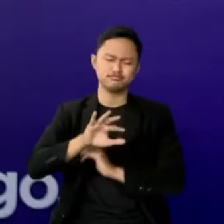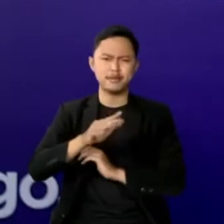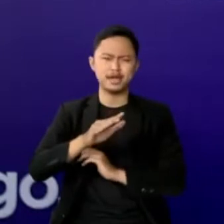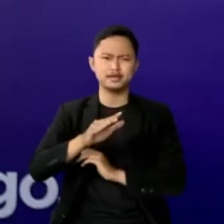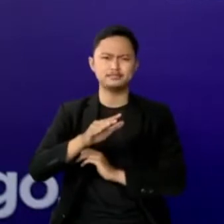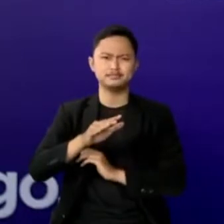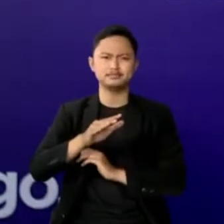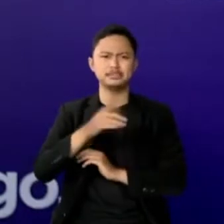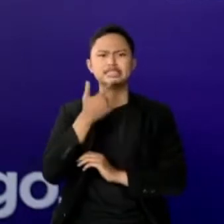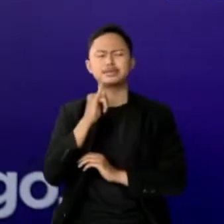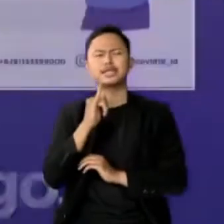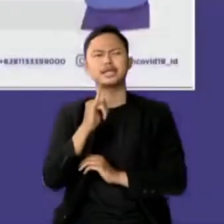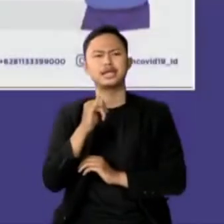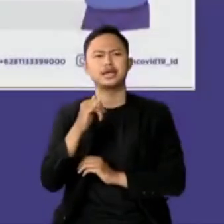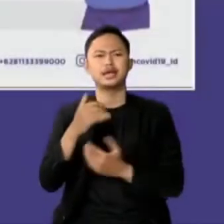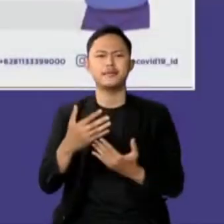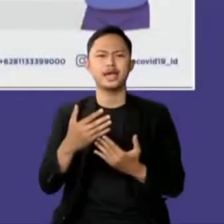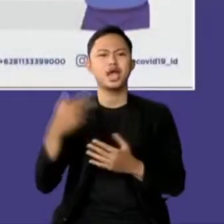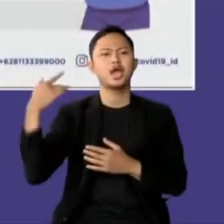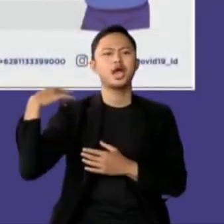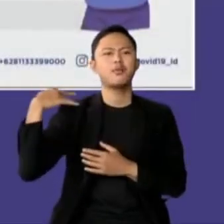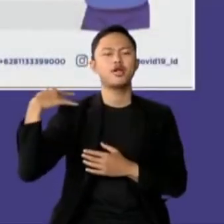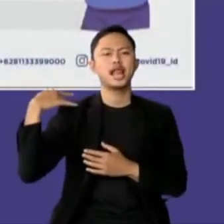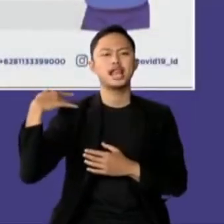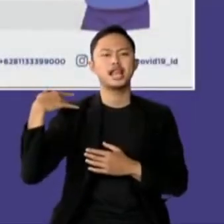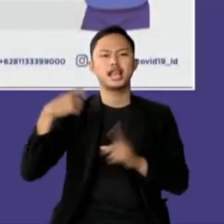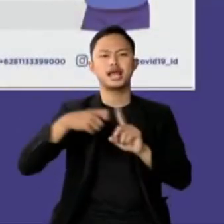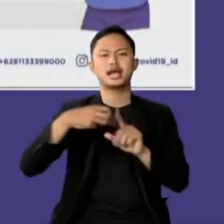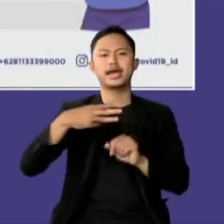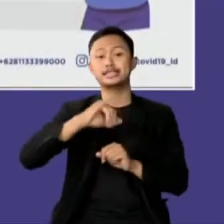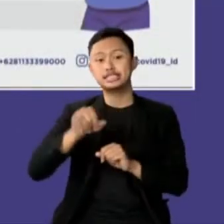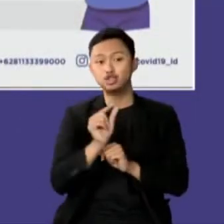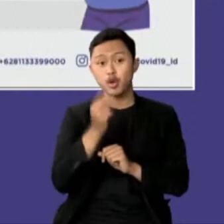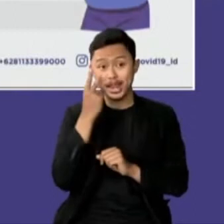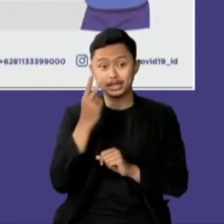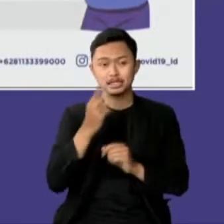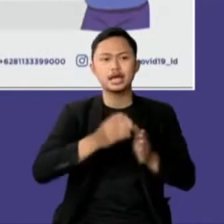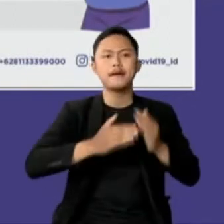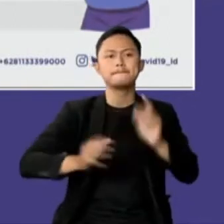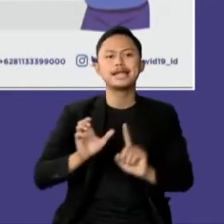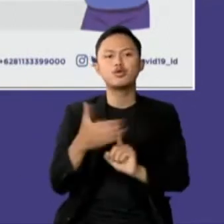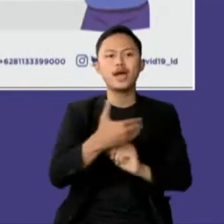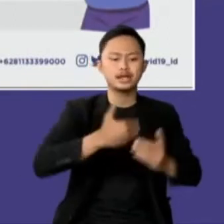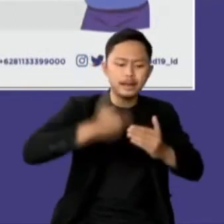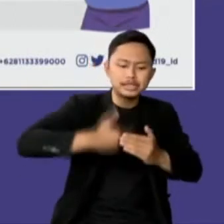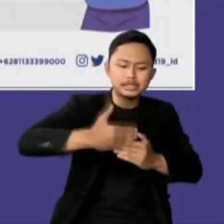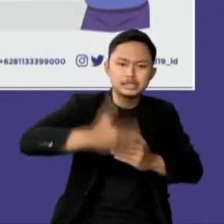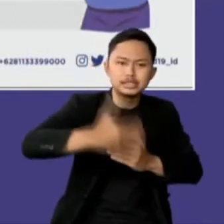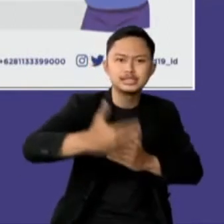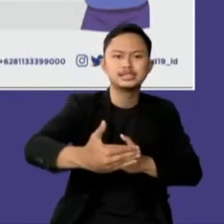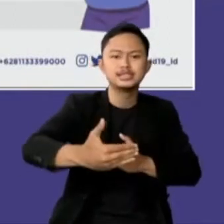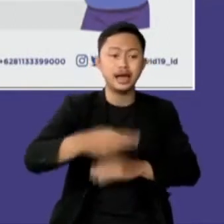cheese model gitu kita tuh harus punya perlindungan berlapis vaksin salah satu